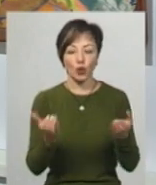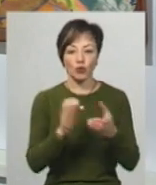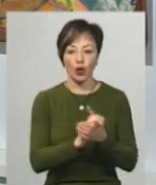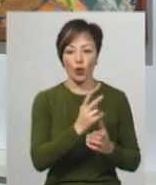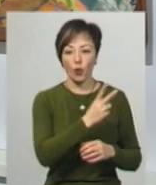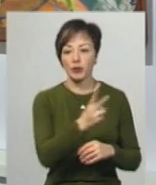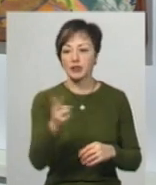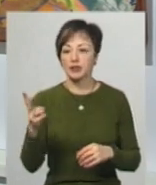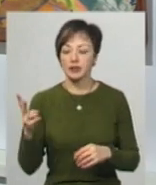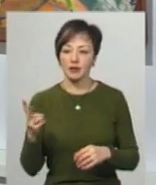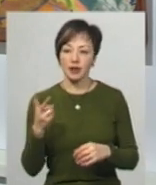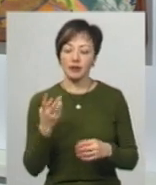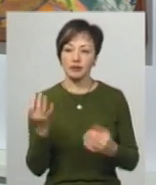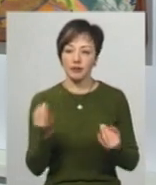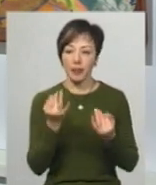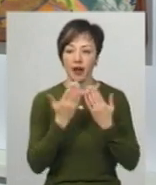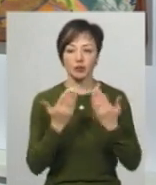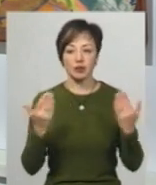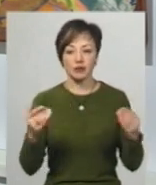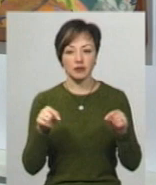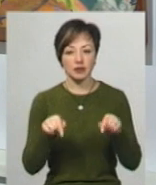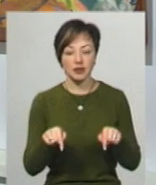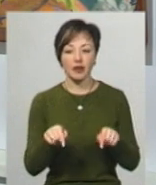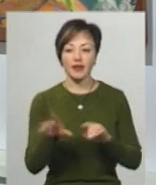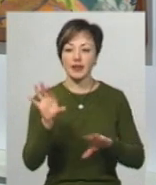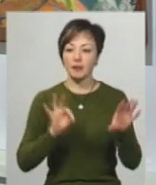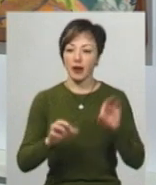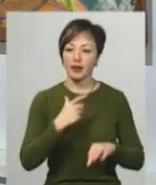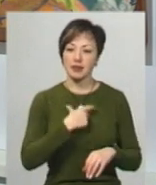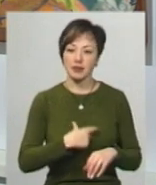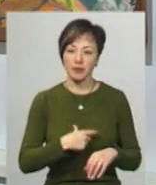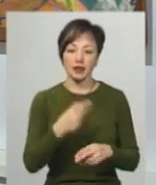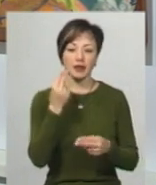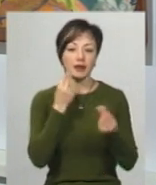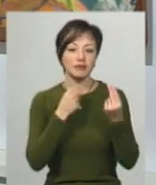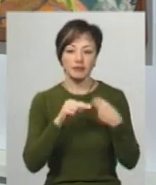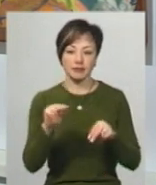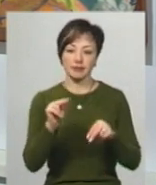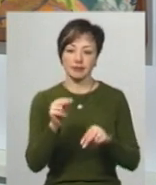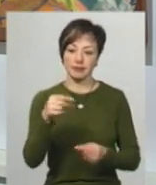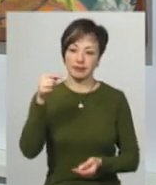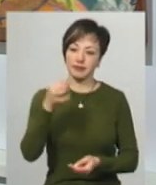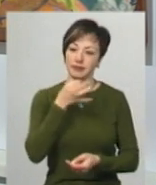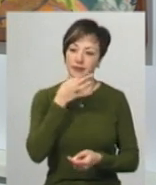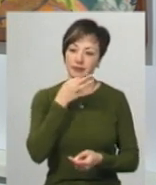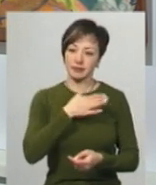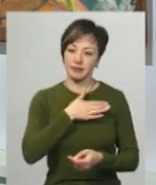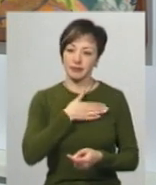ознайомитися з актуальними експозиціями, який би це музей не був, відібрати для себе найбільш припадаючий до